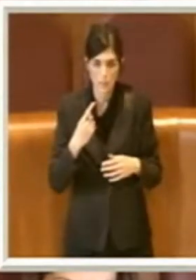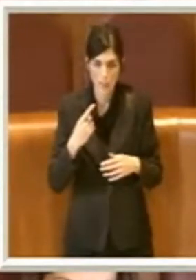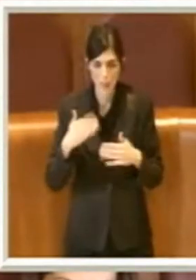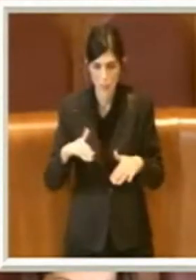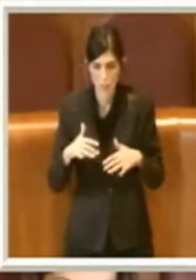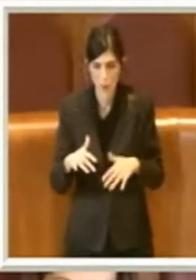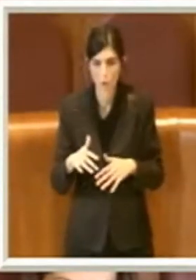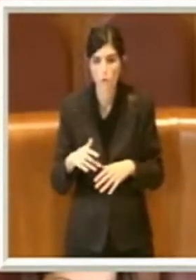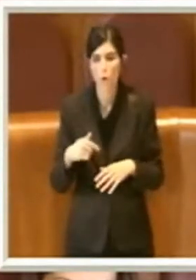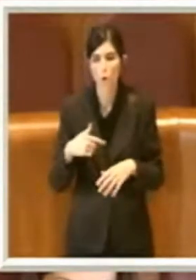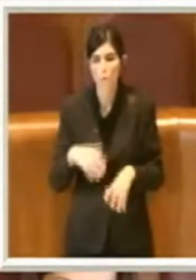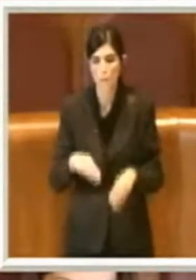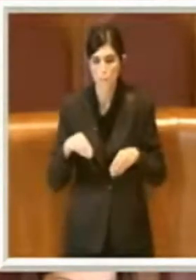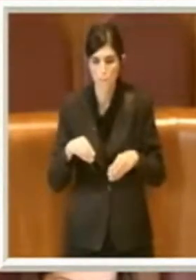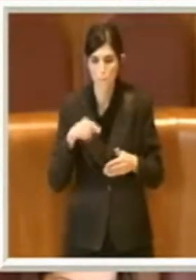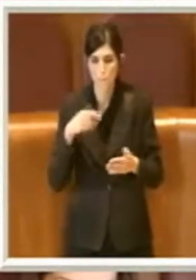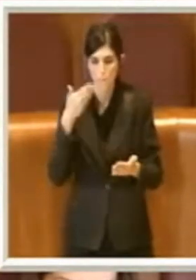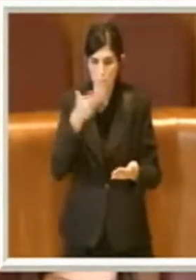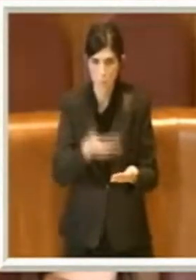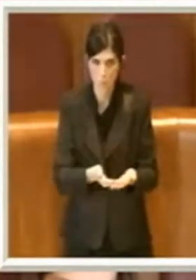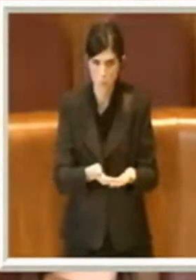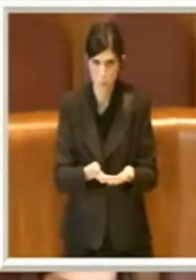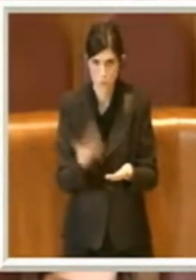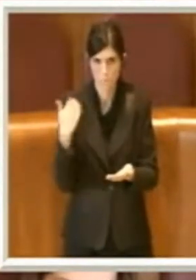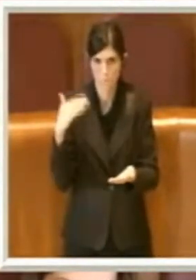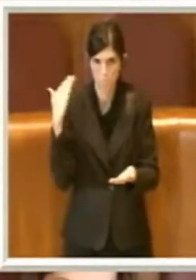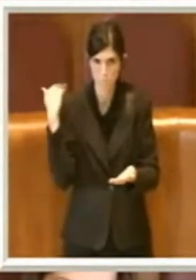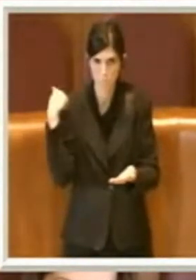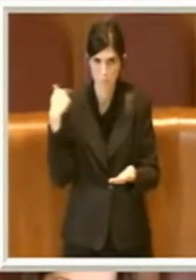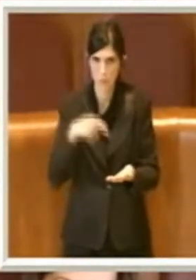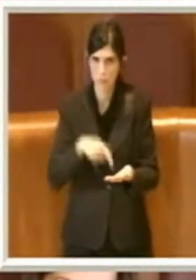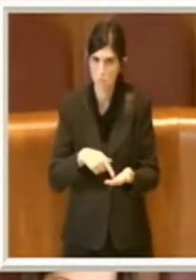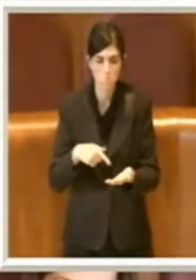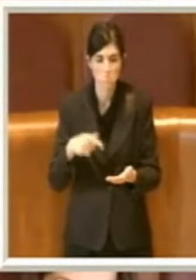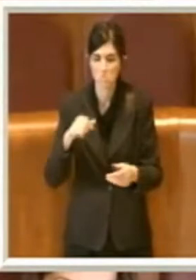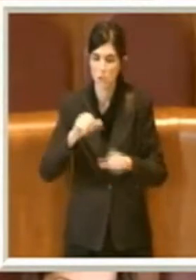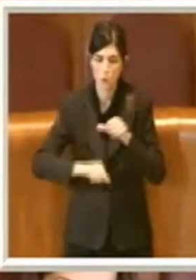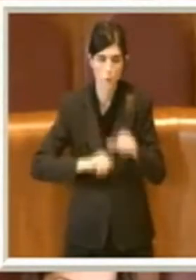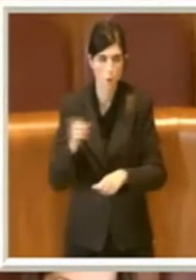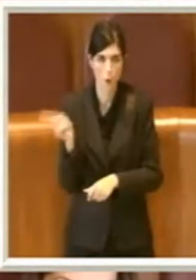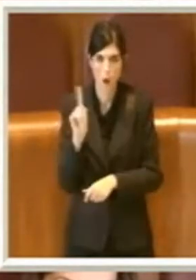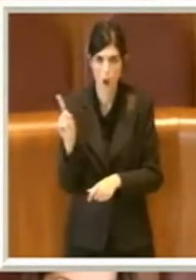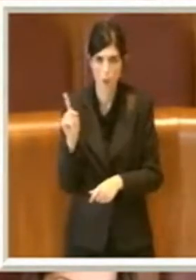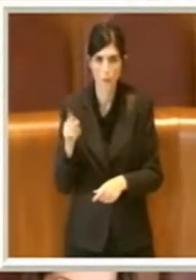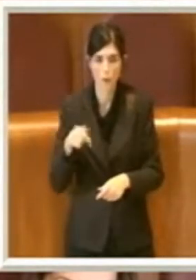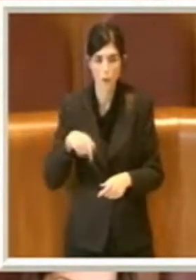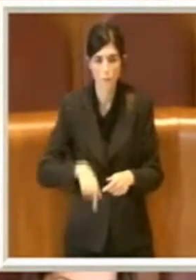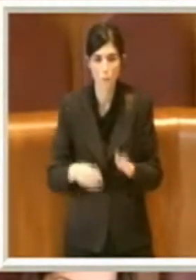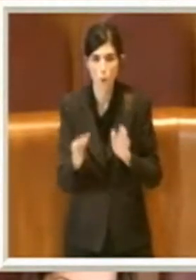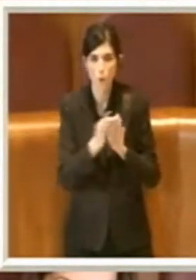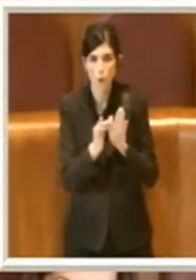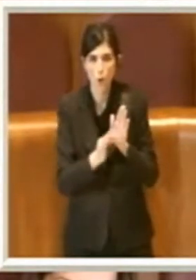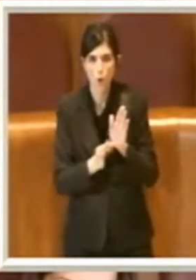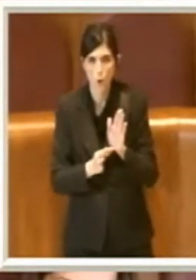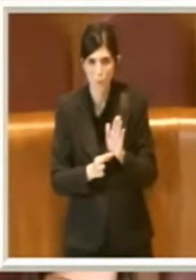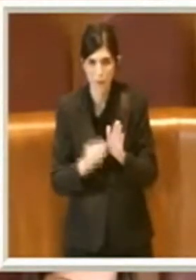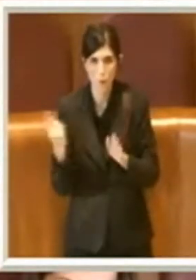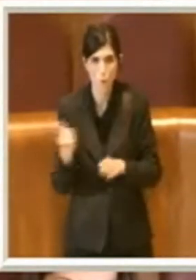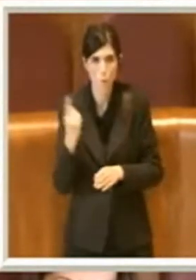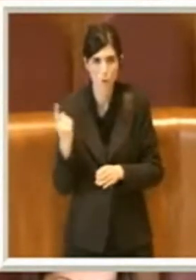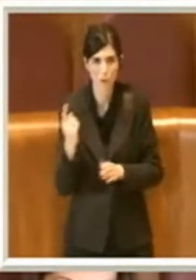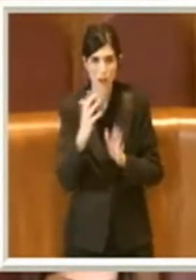non cambiano rispetto alla mozione presentata in precedenza, ci basiamo su normativa esistente, testo unico del